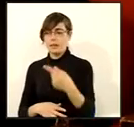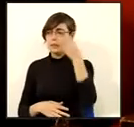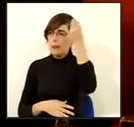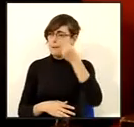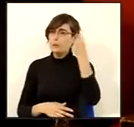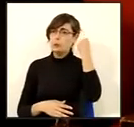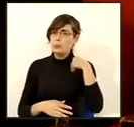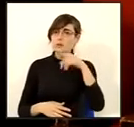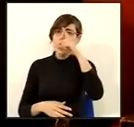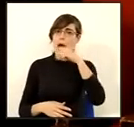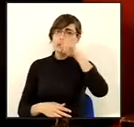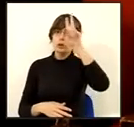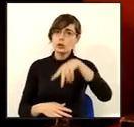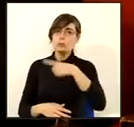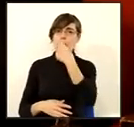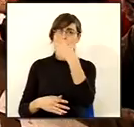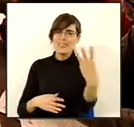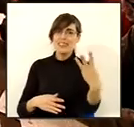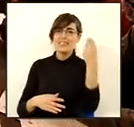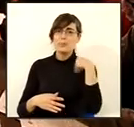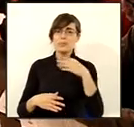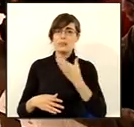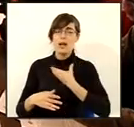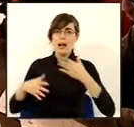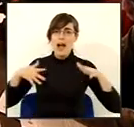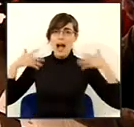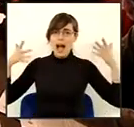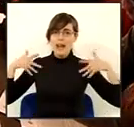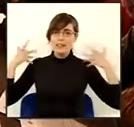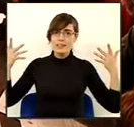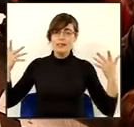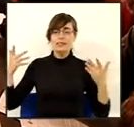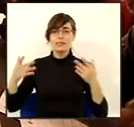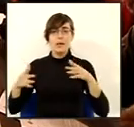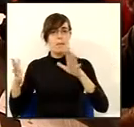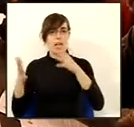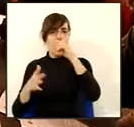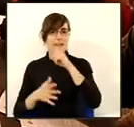aquesta moció la senyora Anna R, que hi havia 2 membres, ja li deia l'any